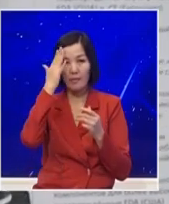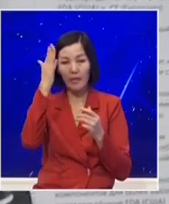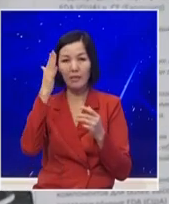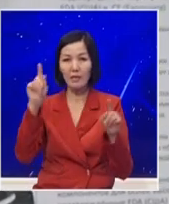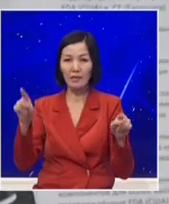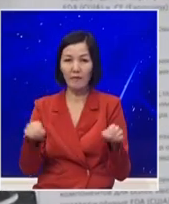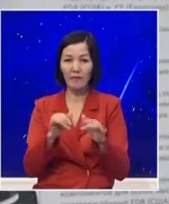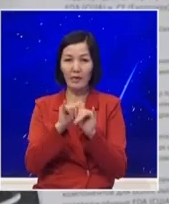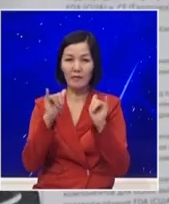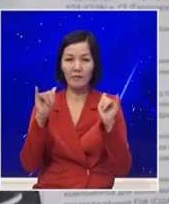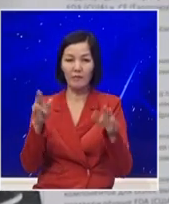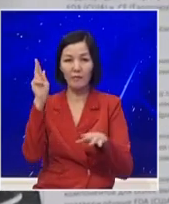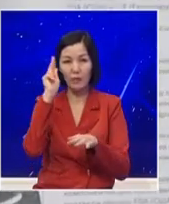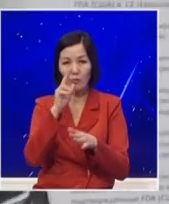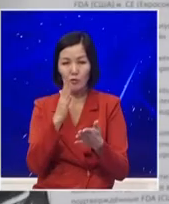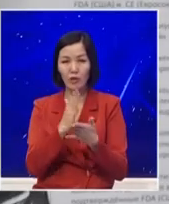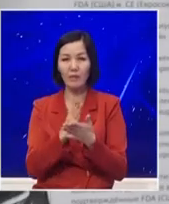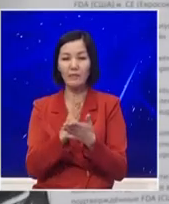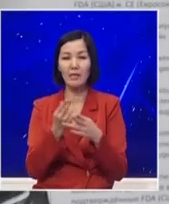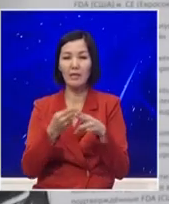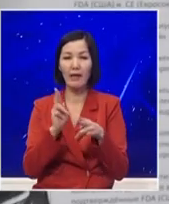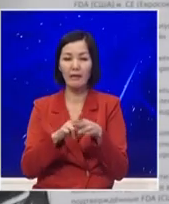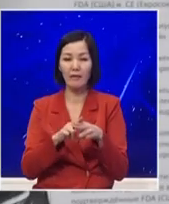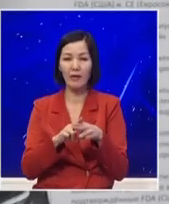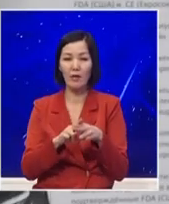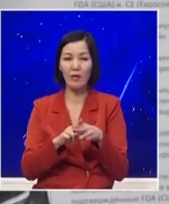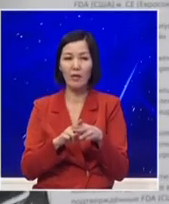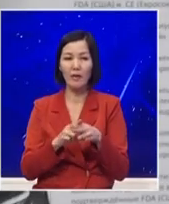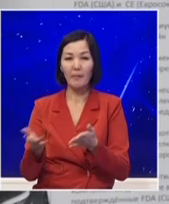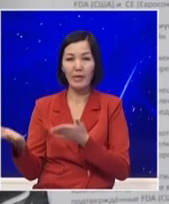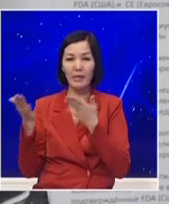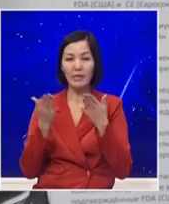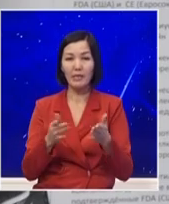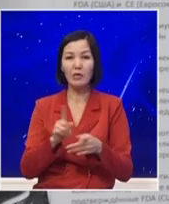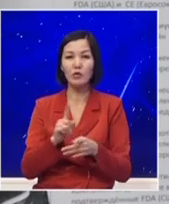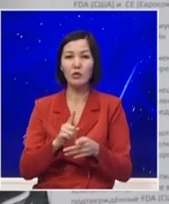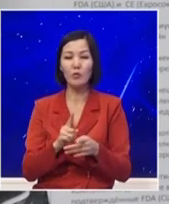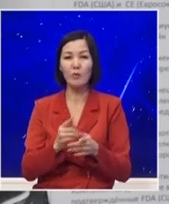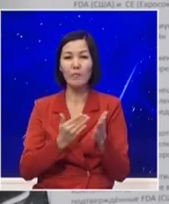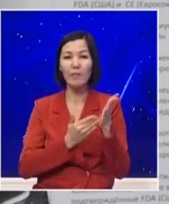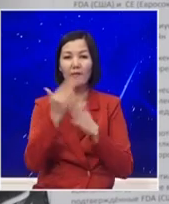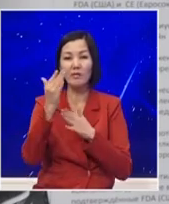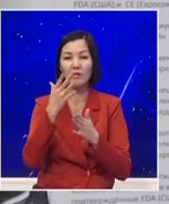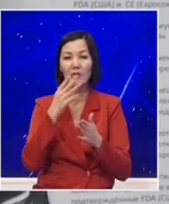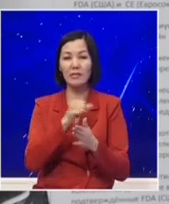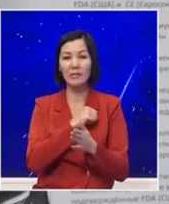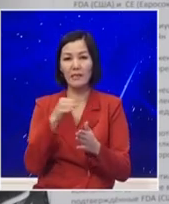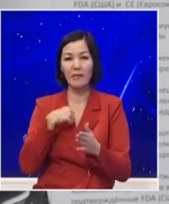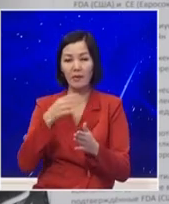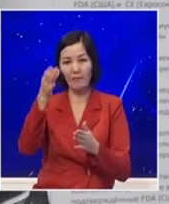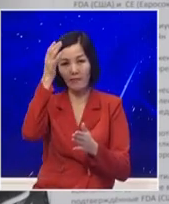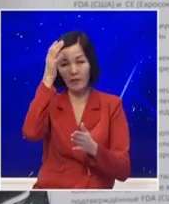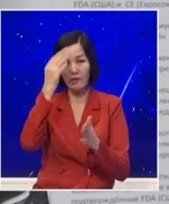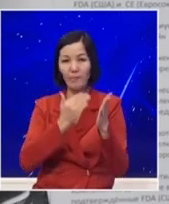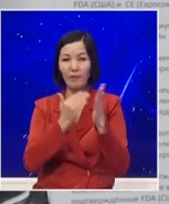совершенствуется, обучаемся. Для этого пригласили, чтобы повышать нашу квалификацию